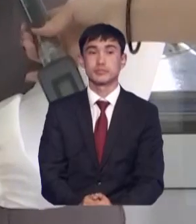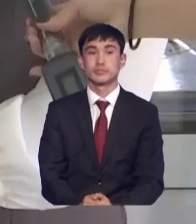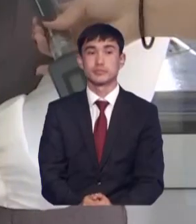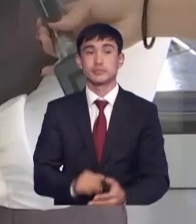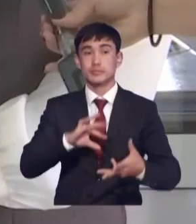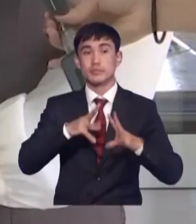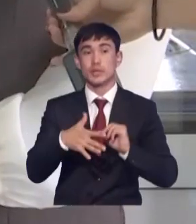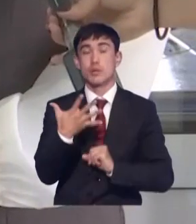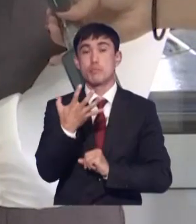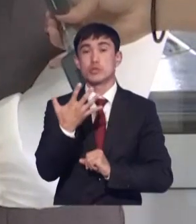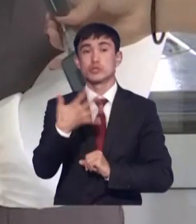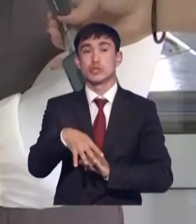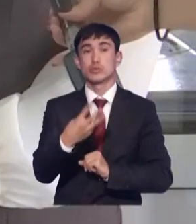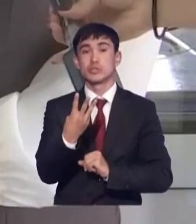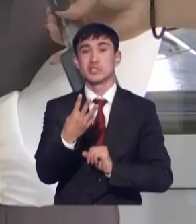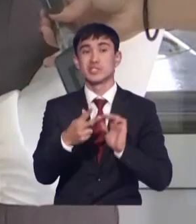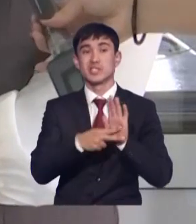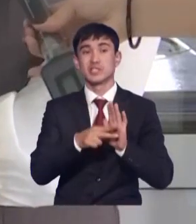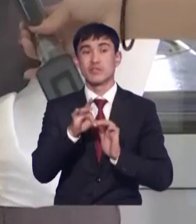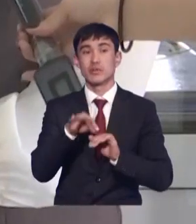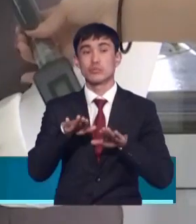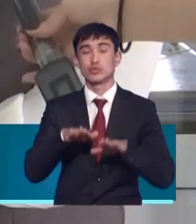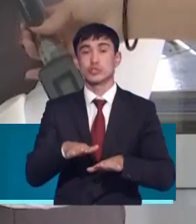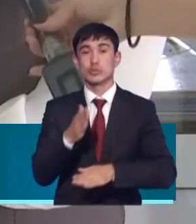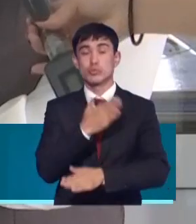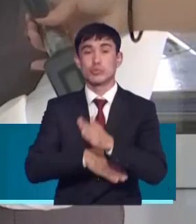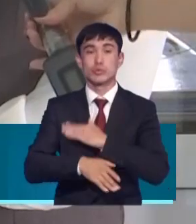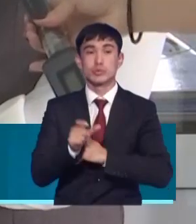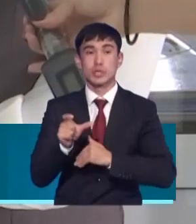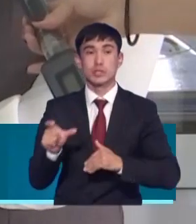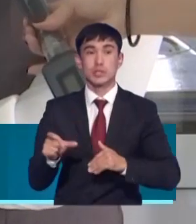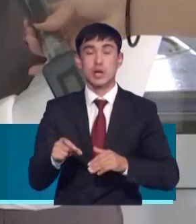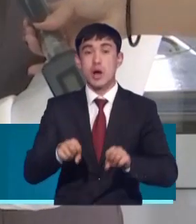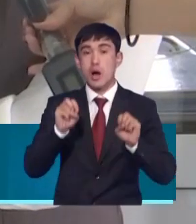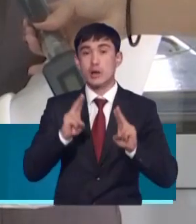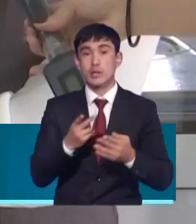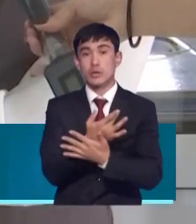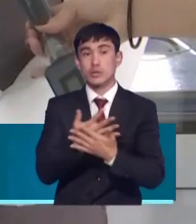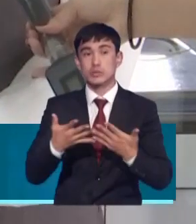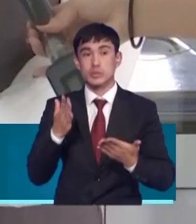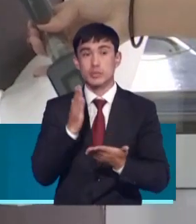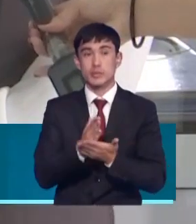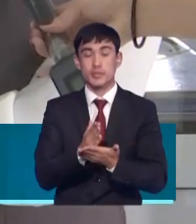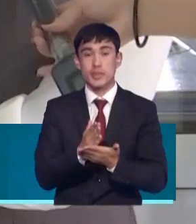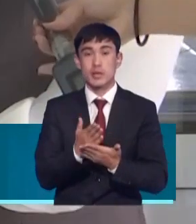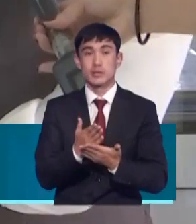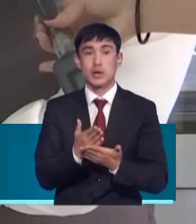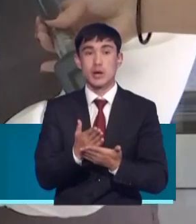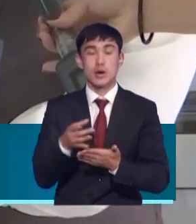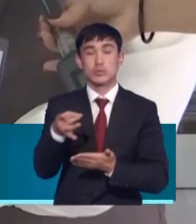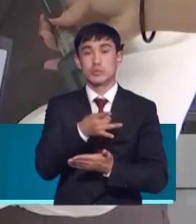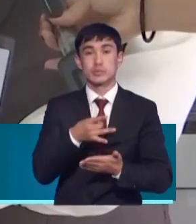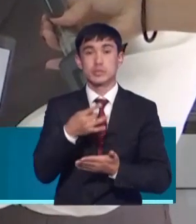Жалпы 558-ші референдум учаскесінде мүмкіндігі шектеулі жандарға арнайы құрал жабдықтар берілген.